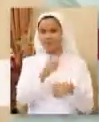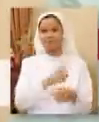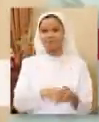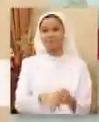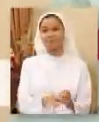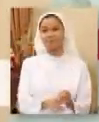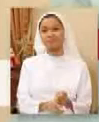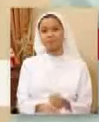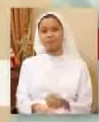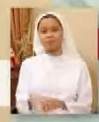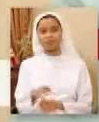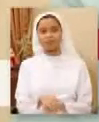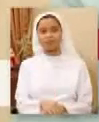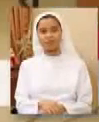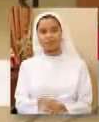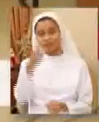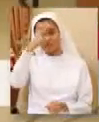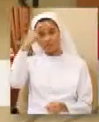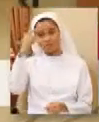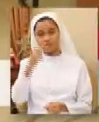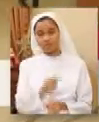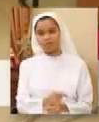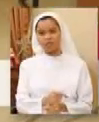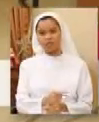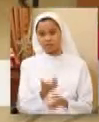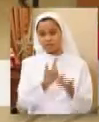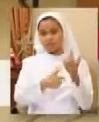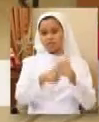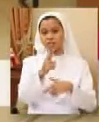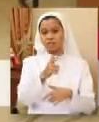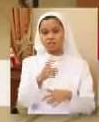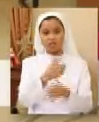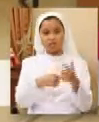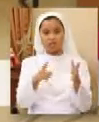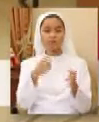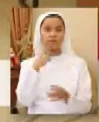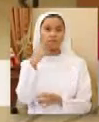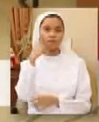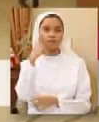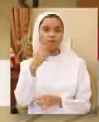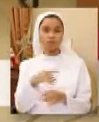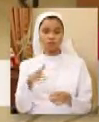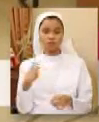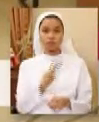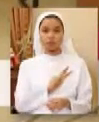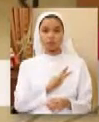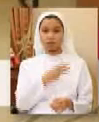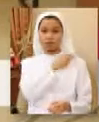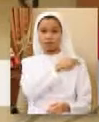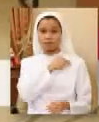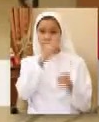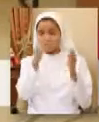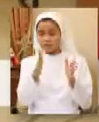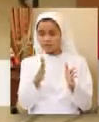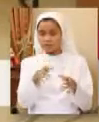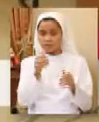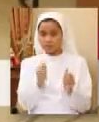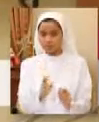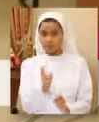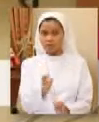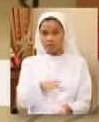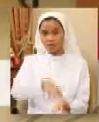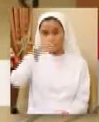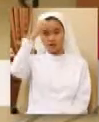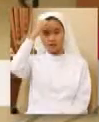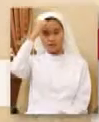Marunong din ako eh. Kasi language nila eh, tapos kami yung missionary, so kailangan din namin talagang matuto kasi paano namin sila